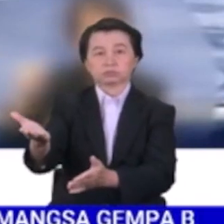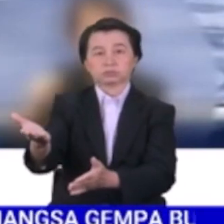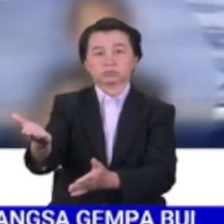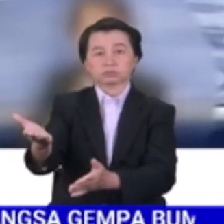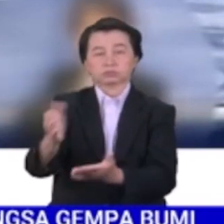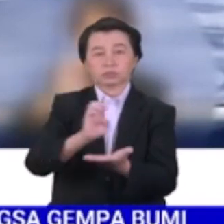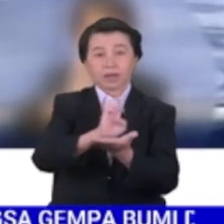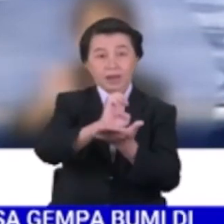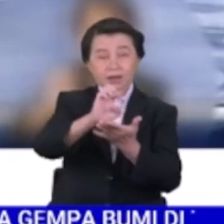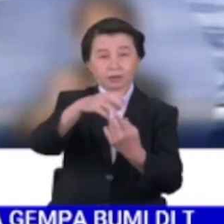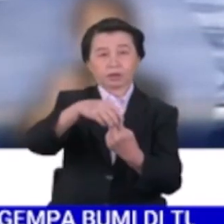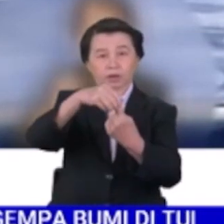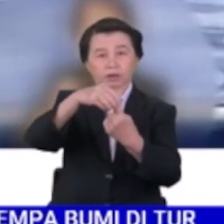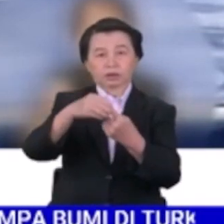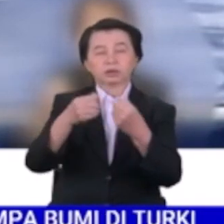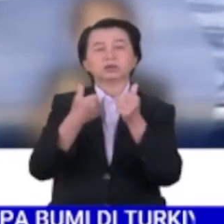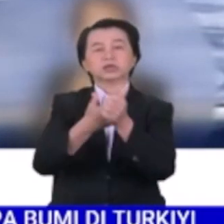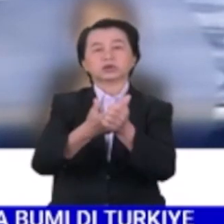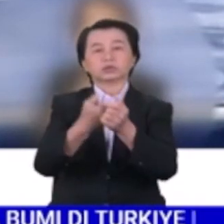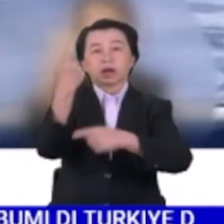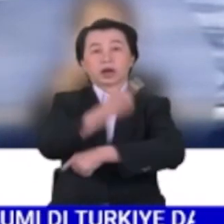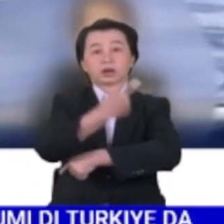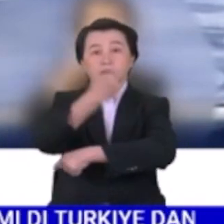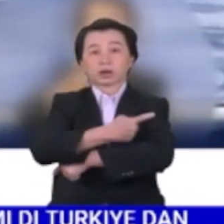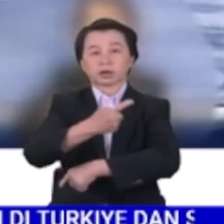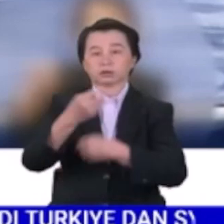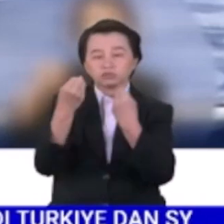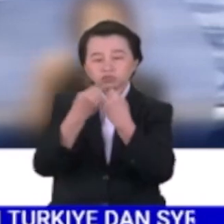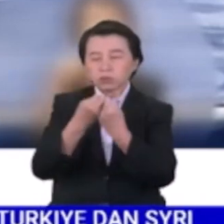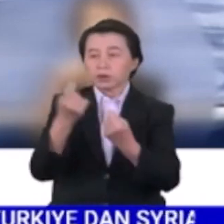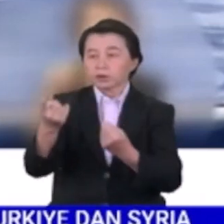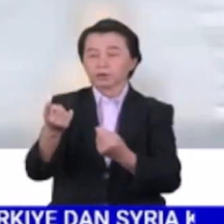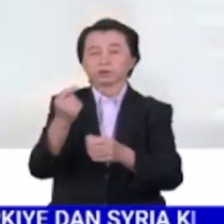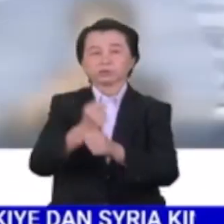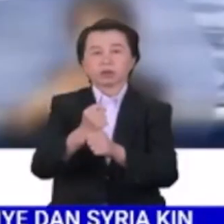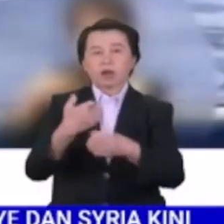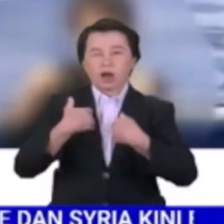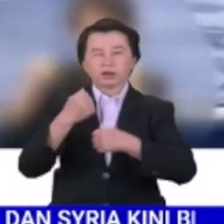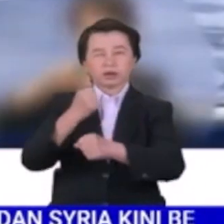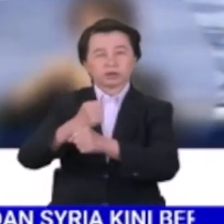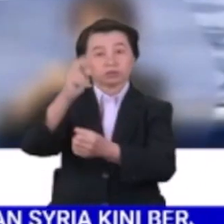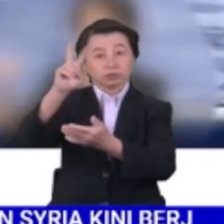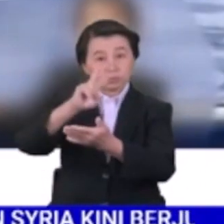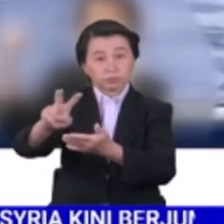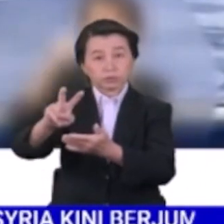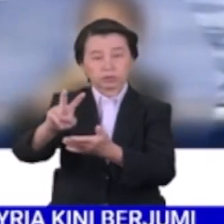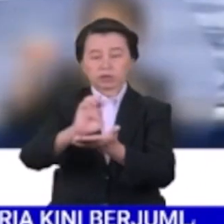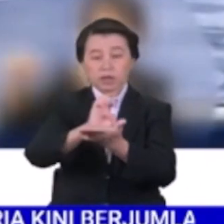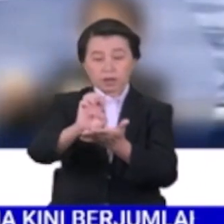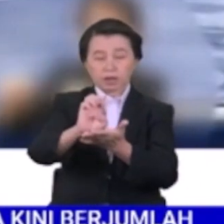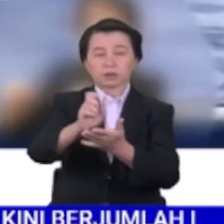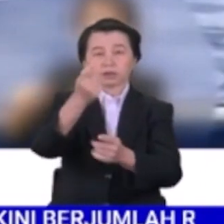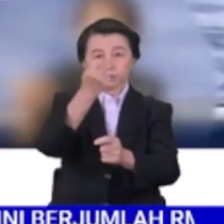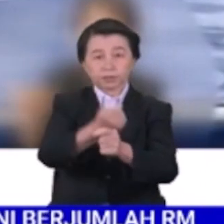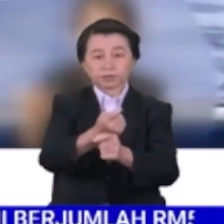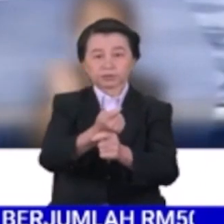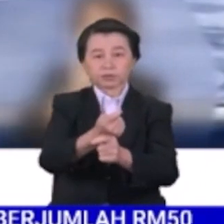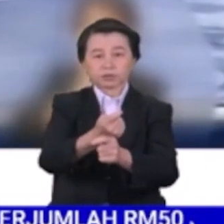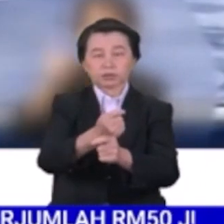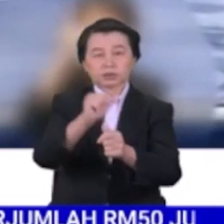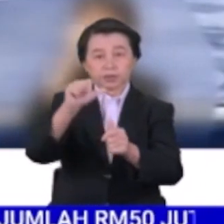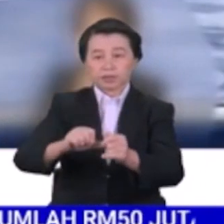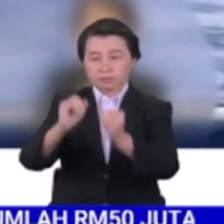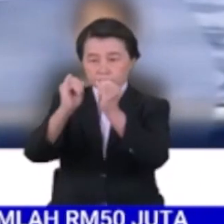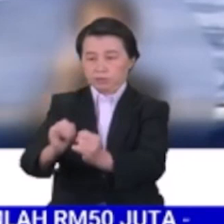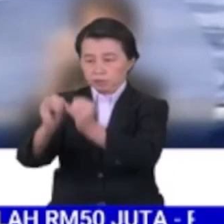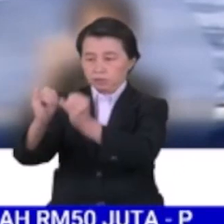khas itu berdasarkan hari-hari mereka bertugas. Ada yang kemencecah 2 minggu. Elaun khas ini ditetapkan ya bagi setiap